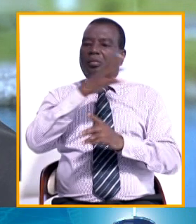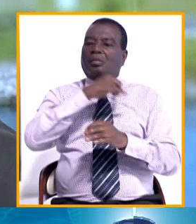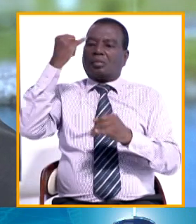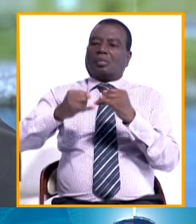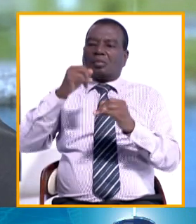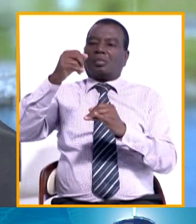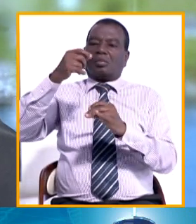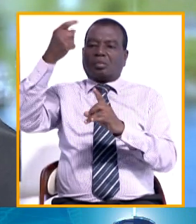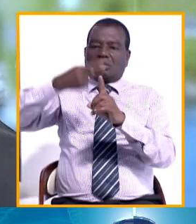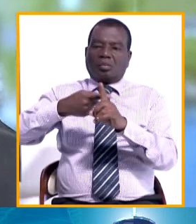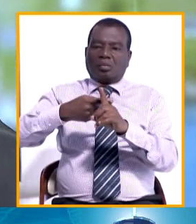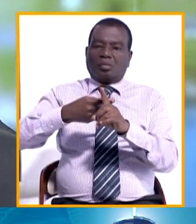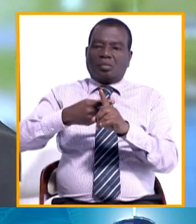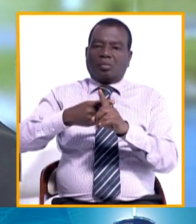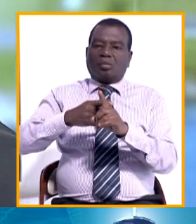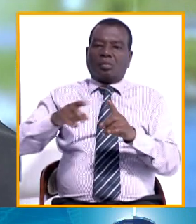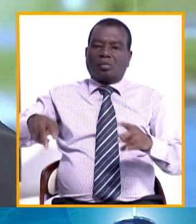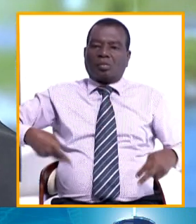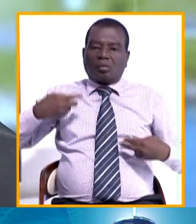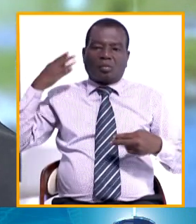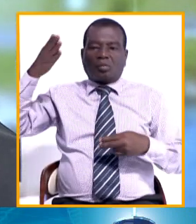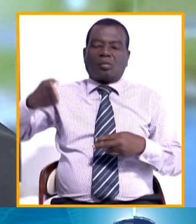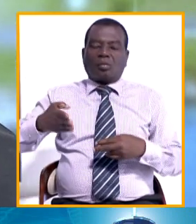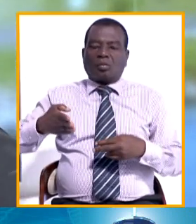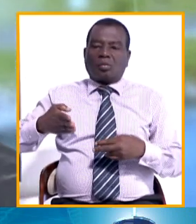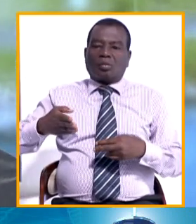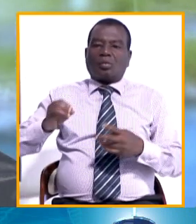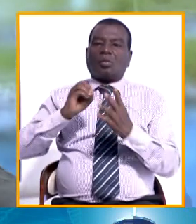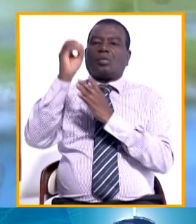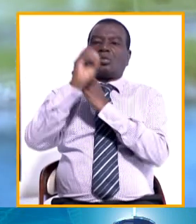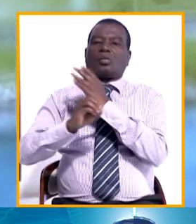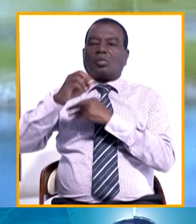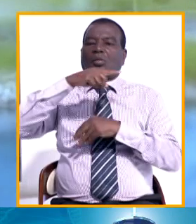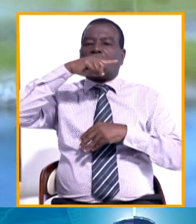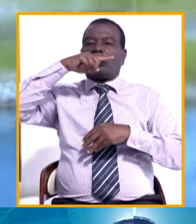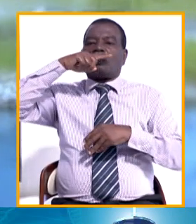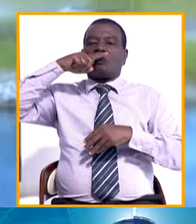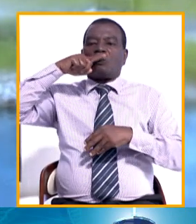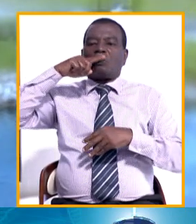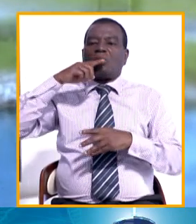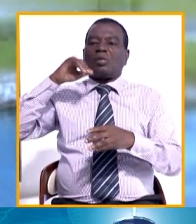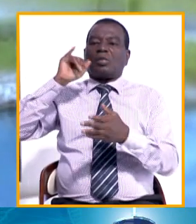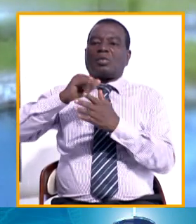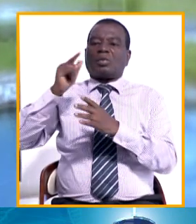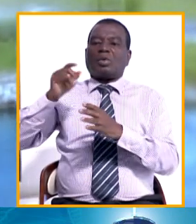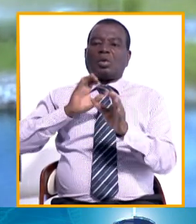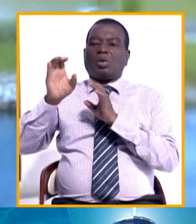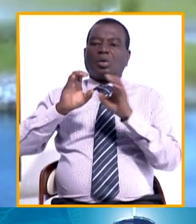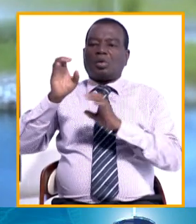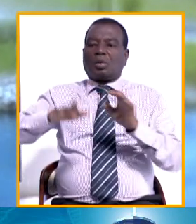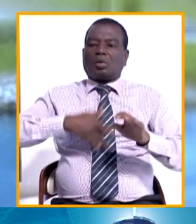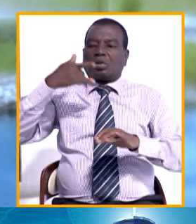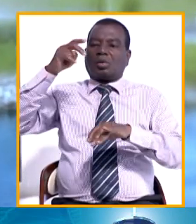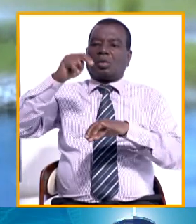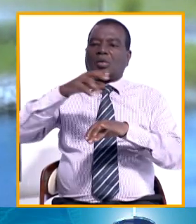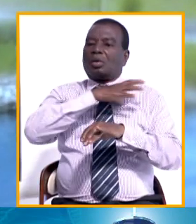fin de ce mois, on vivra Octobre Rose, cette campagne annuelle de communication destinée à